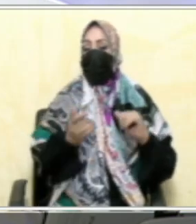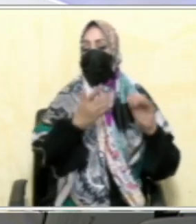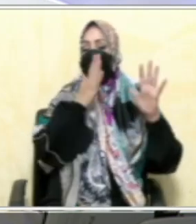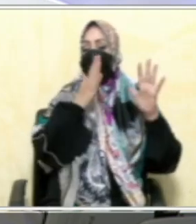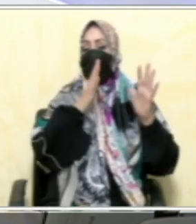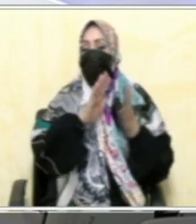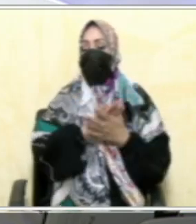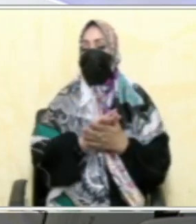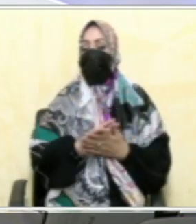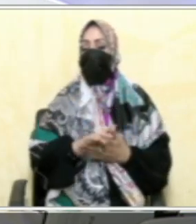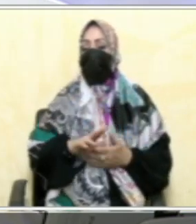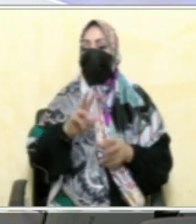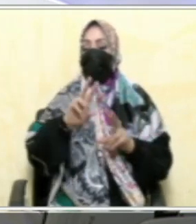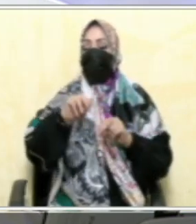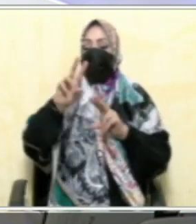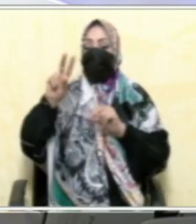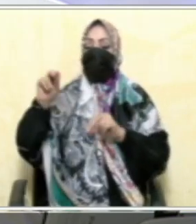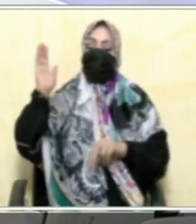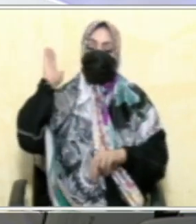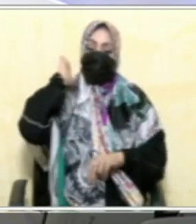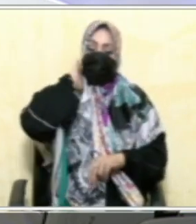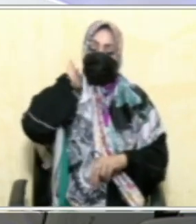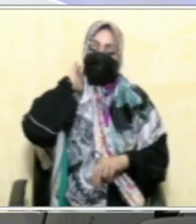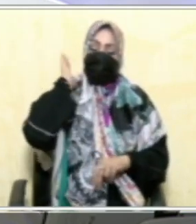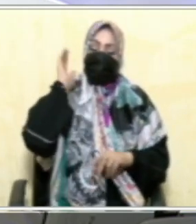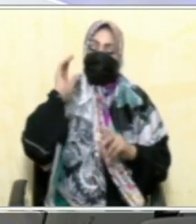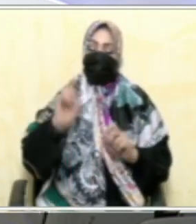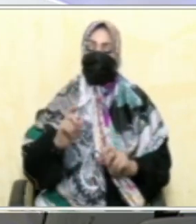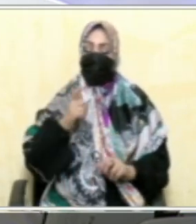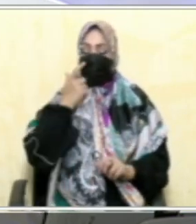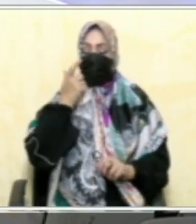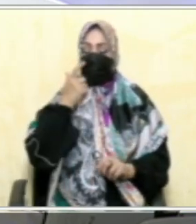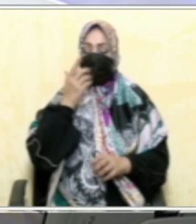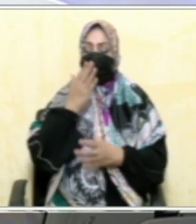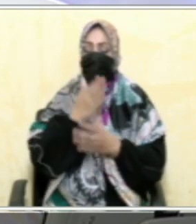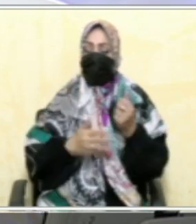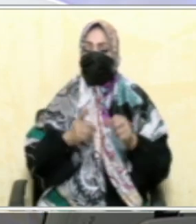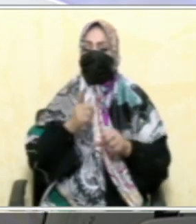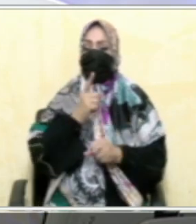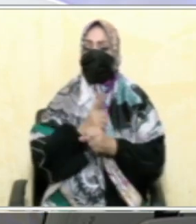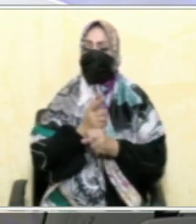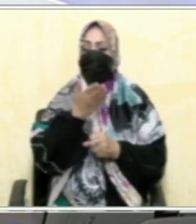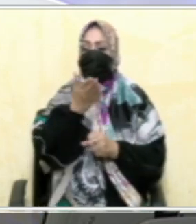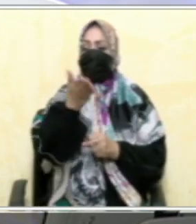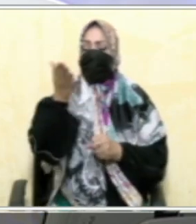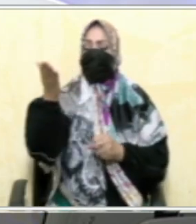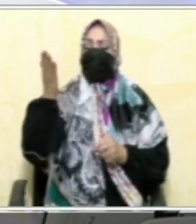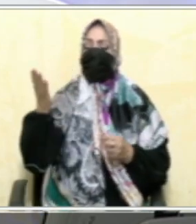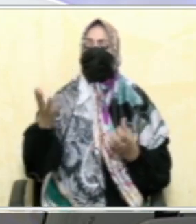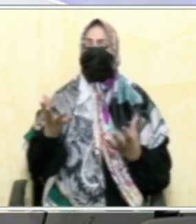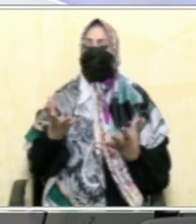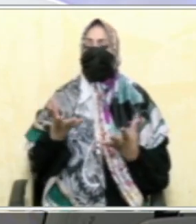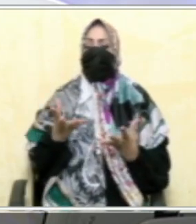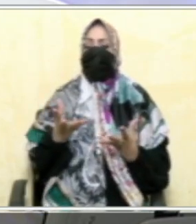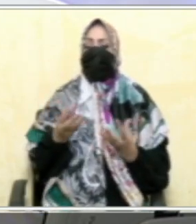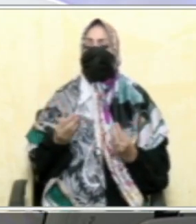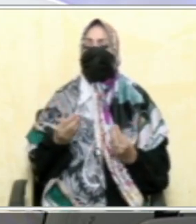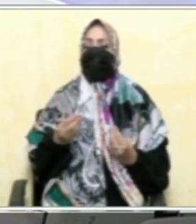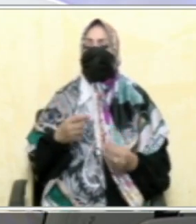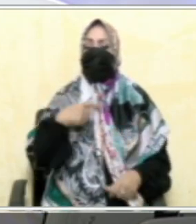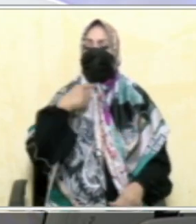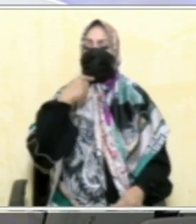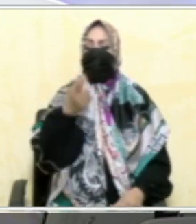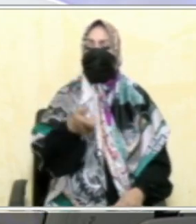المعلمات، هذا الكلام لا أقوله من نسج خيالي، بل هو من كثير من الشكاوى في المدارس، بل هو